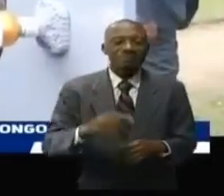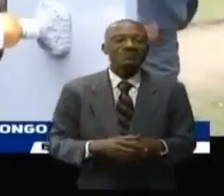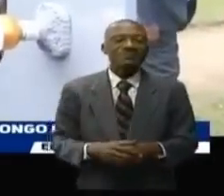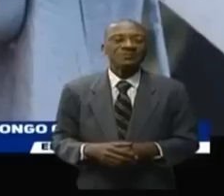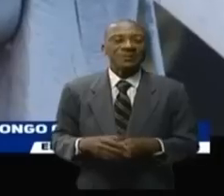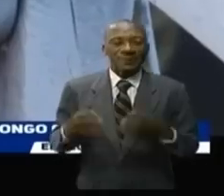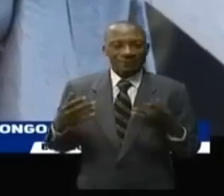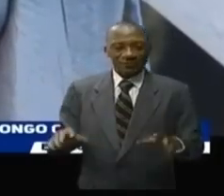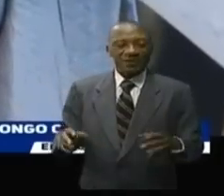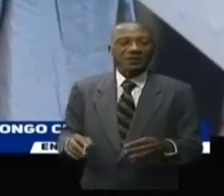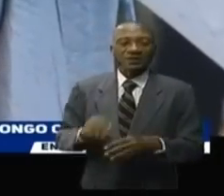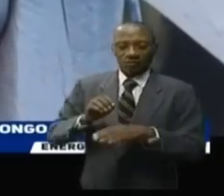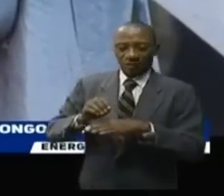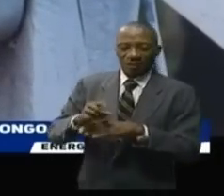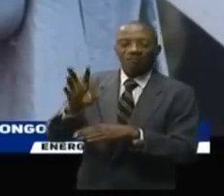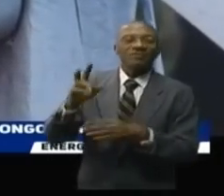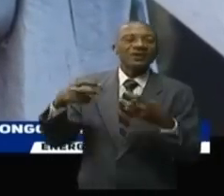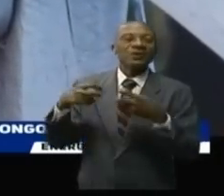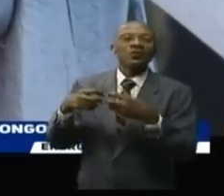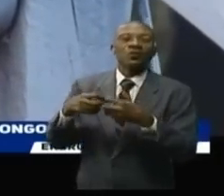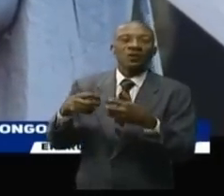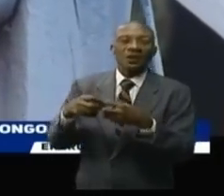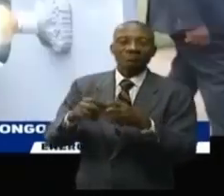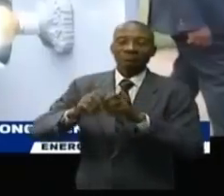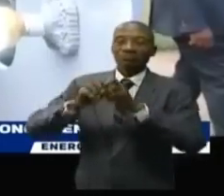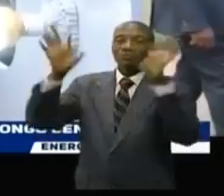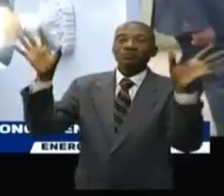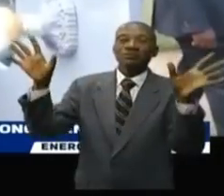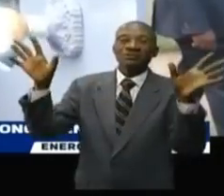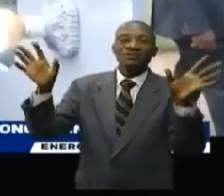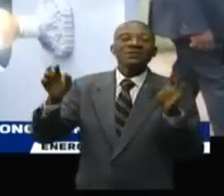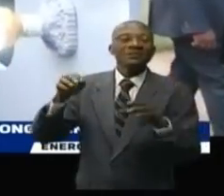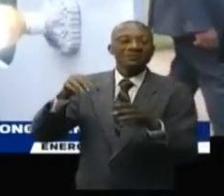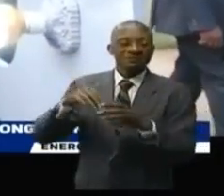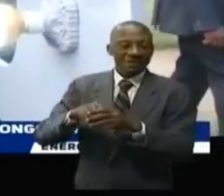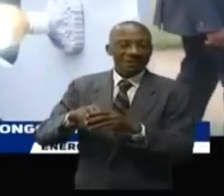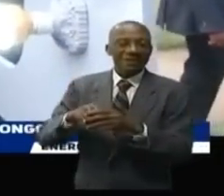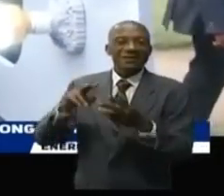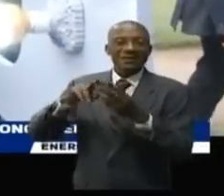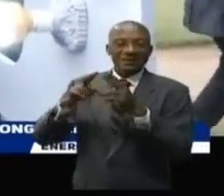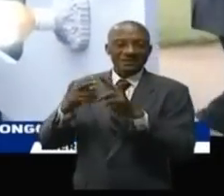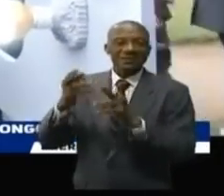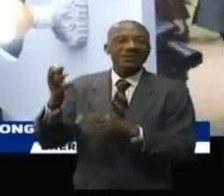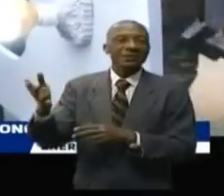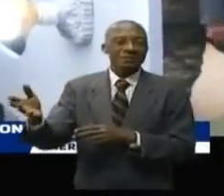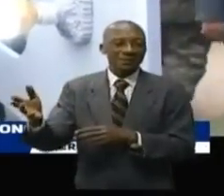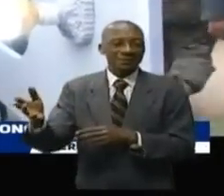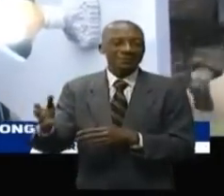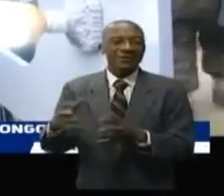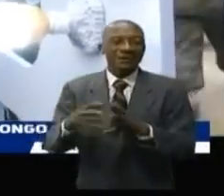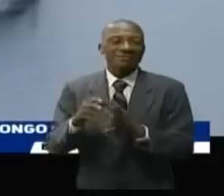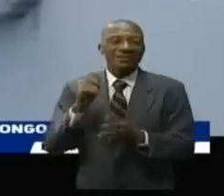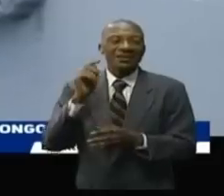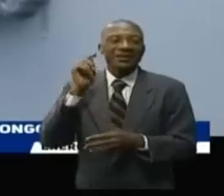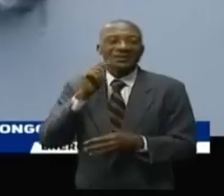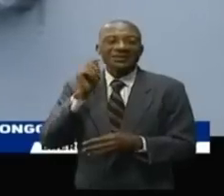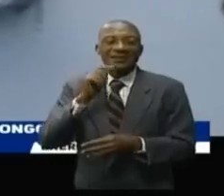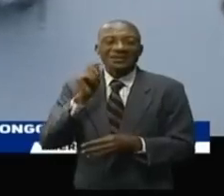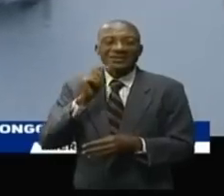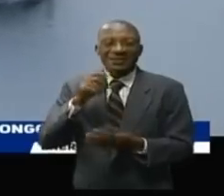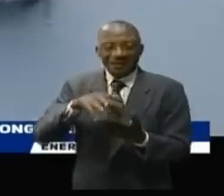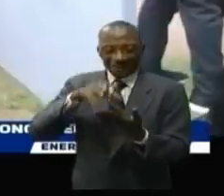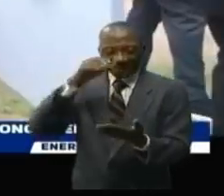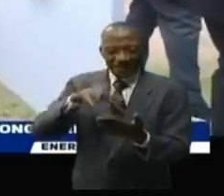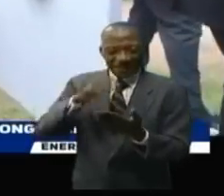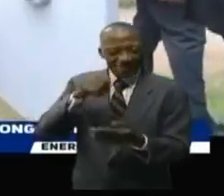ce site est l'aboutissement d'un processus de lobbying entrepris par les anciens élèves de Mbanza-Boma regroupés au